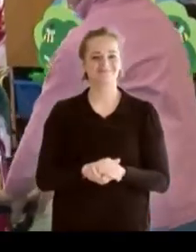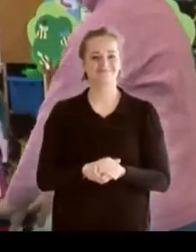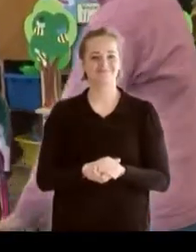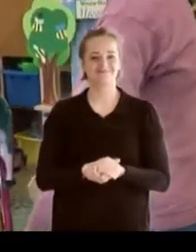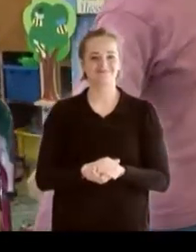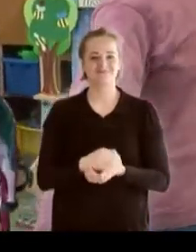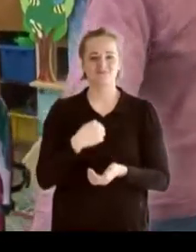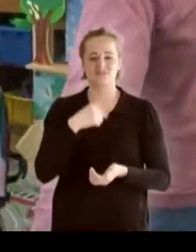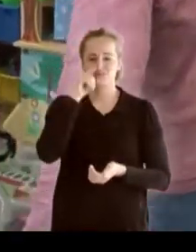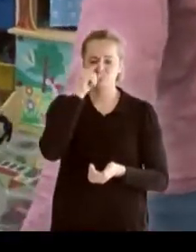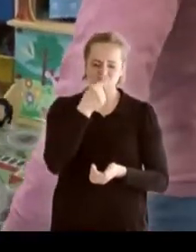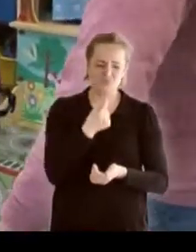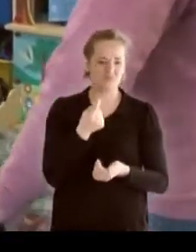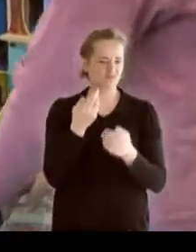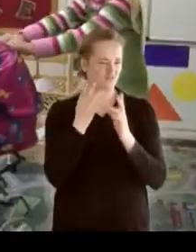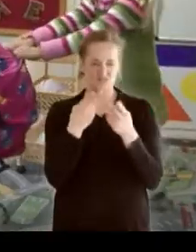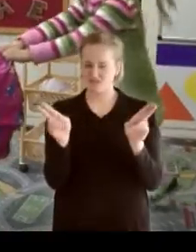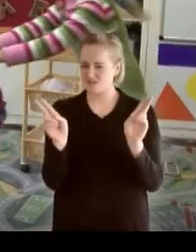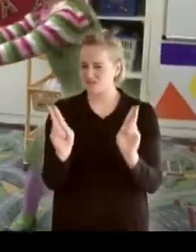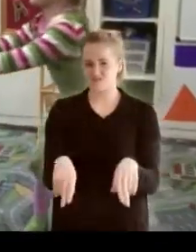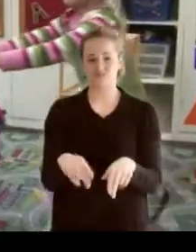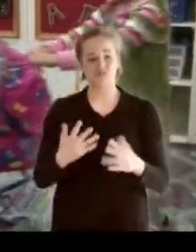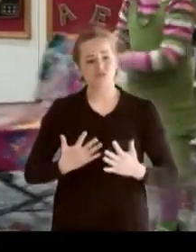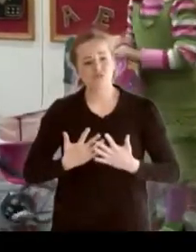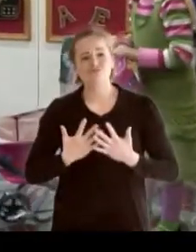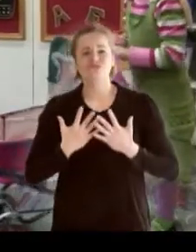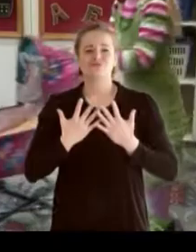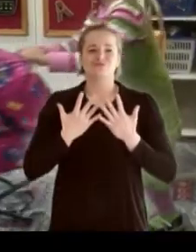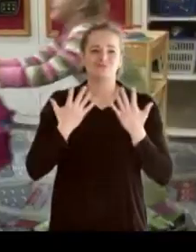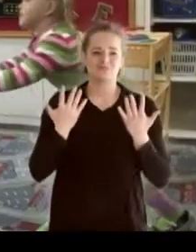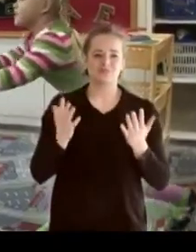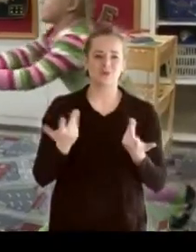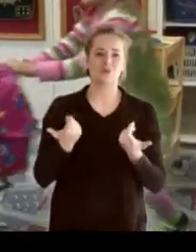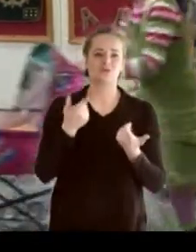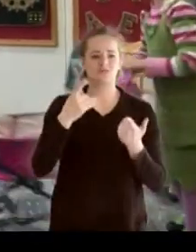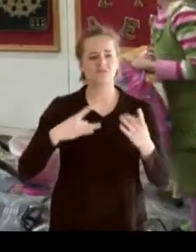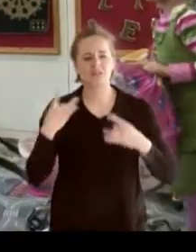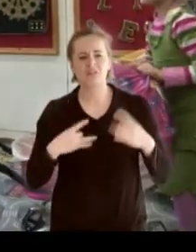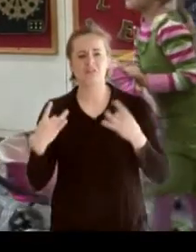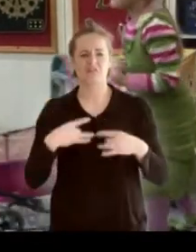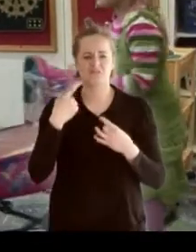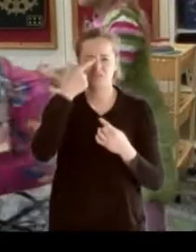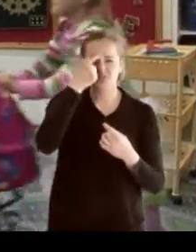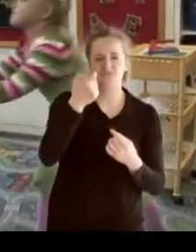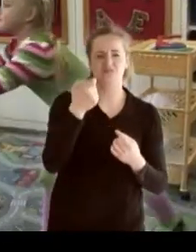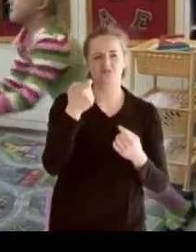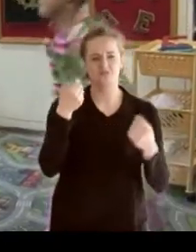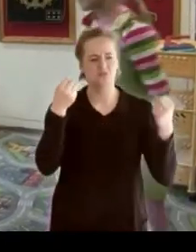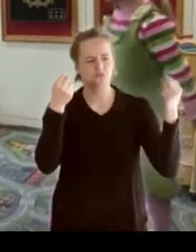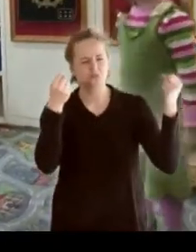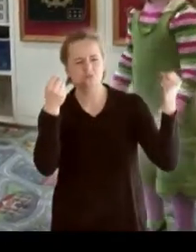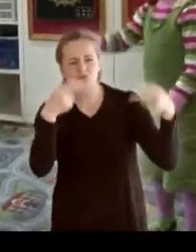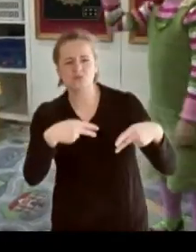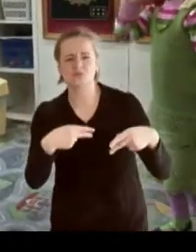augink, niekad nenusimink, o jei susiherzinsi tu,